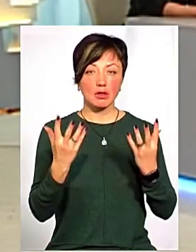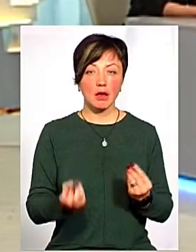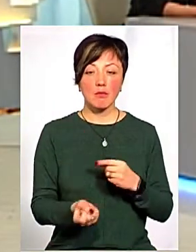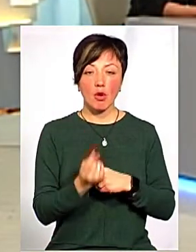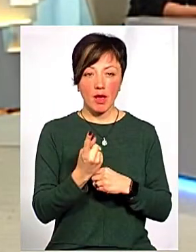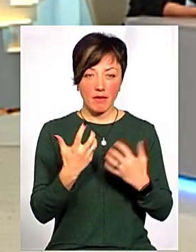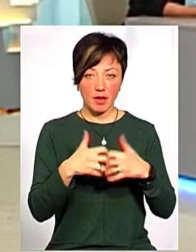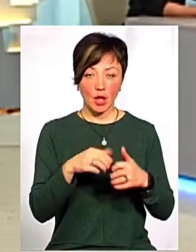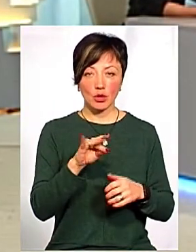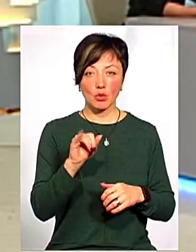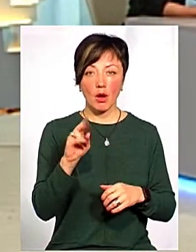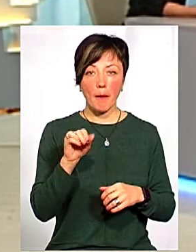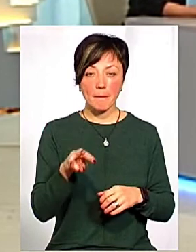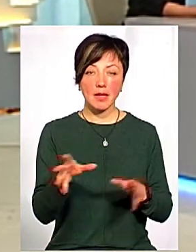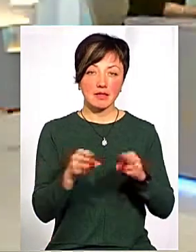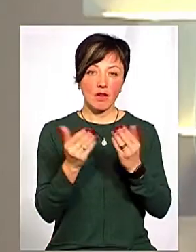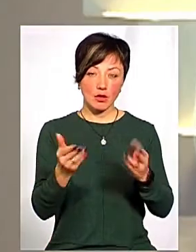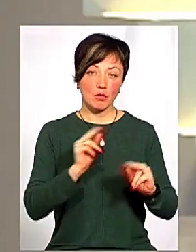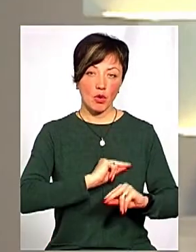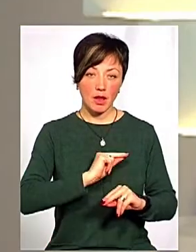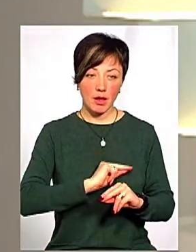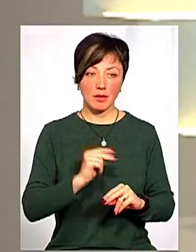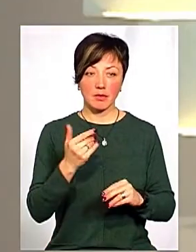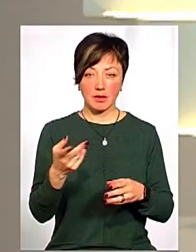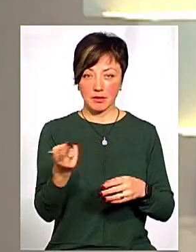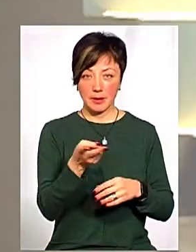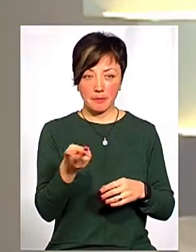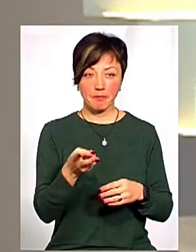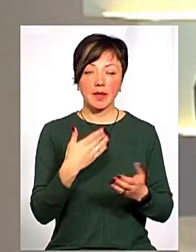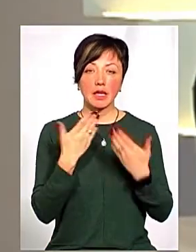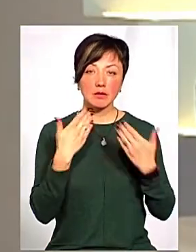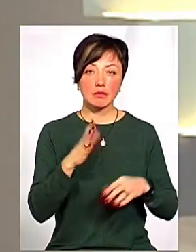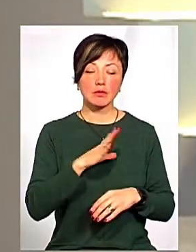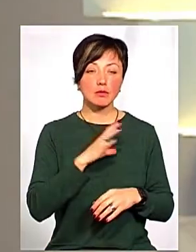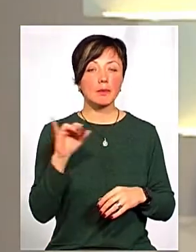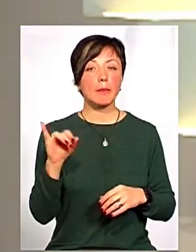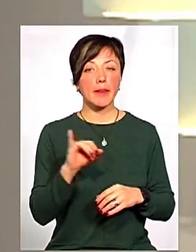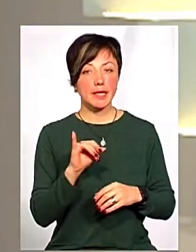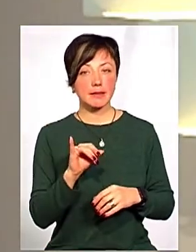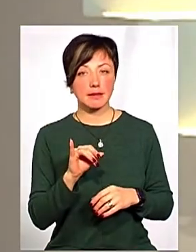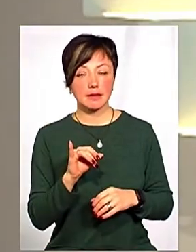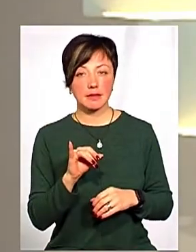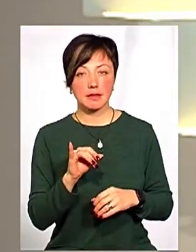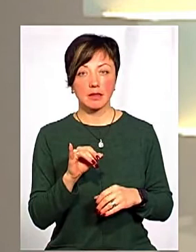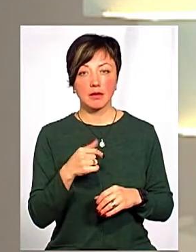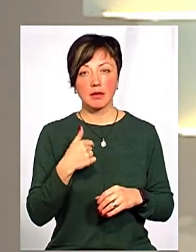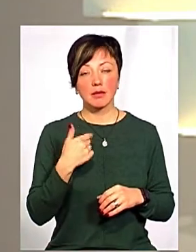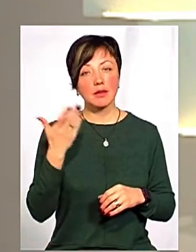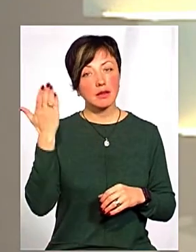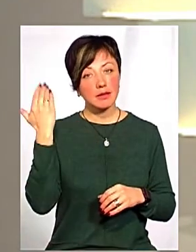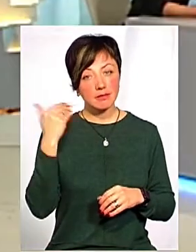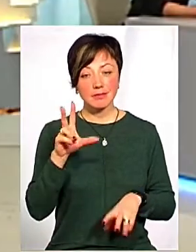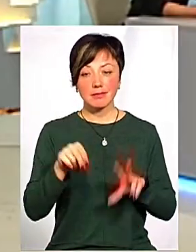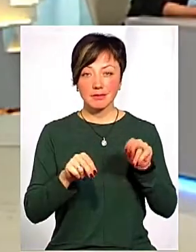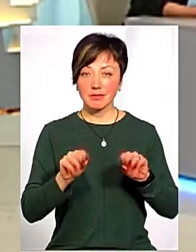появи трукамів, із вашими колегами, і з Халку, і з патрульної поліції, ми спілкувалися і висловлювали тоді